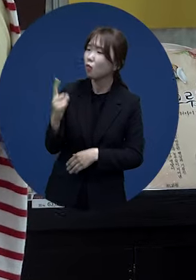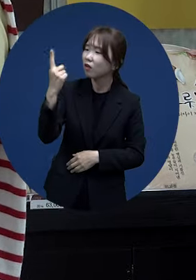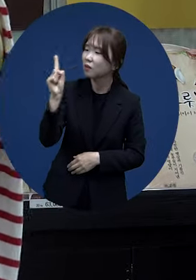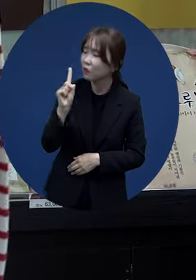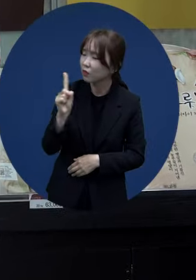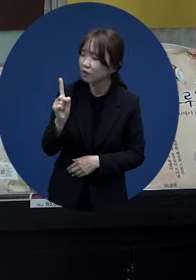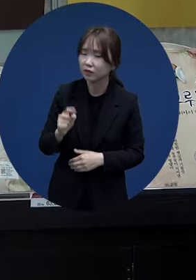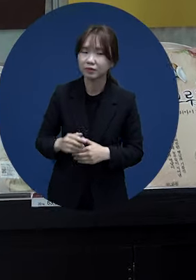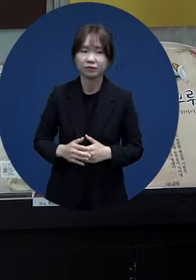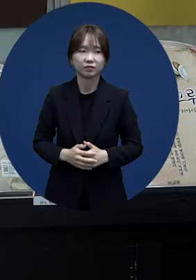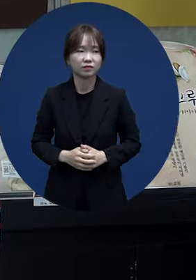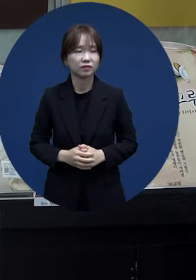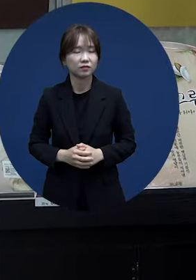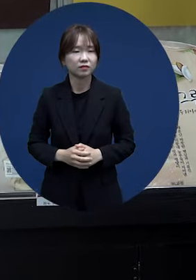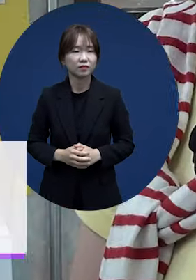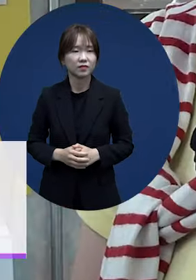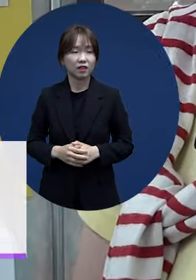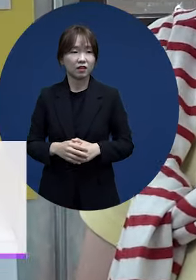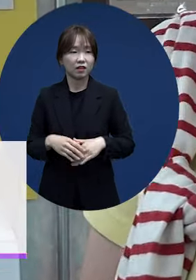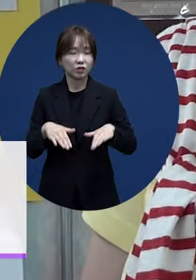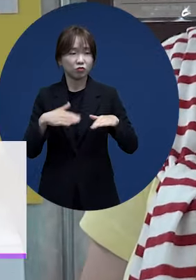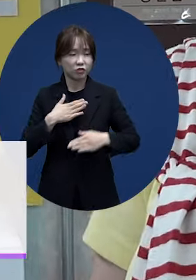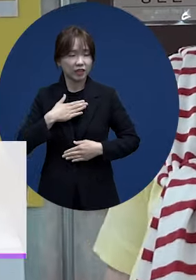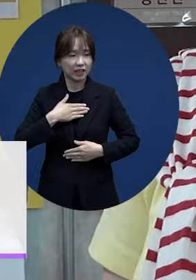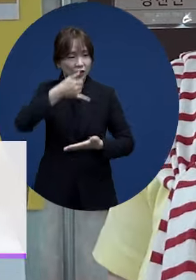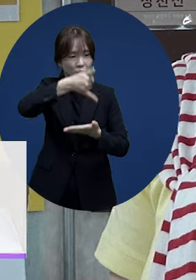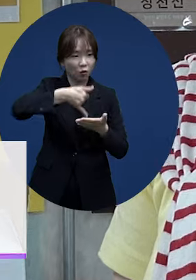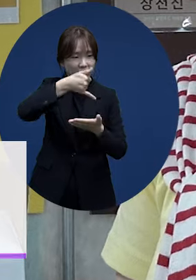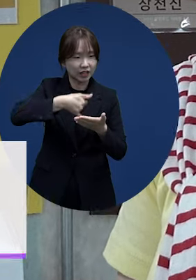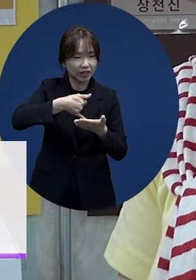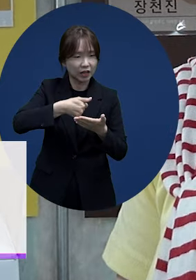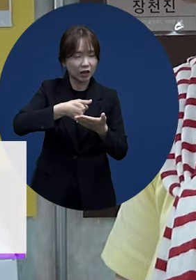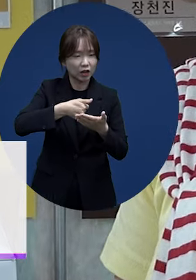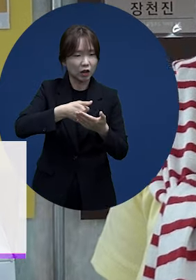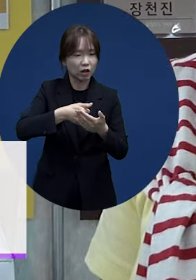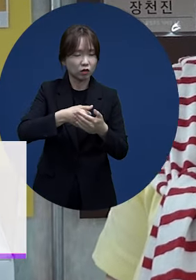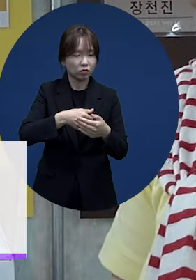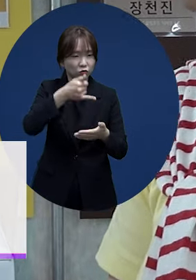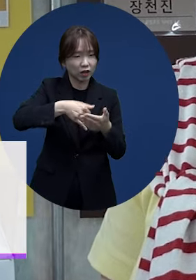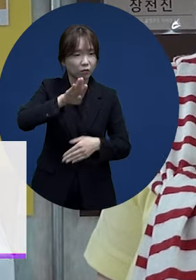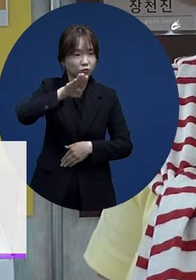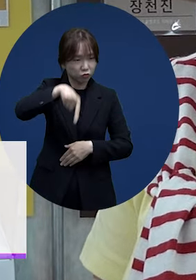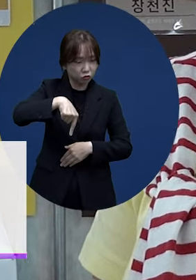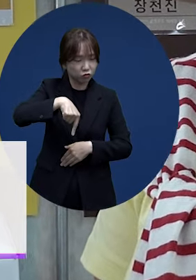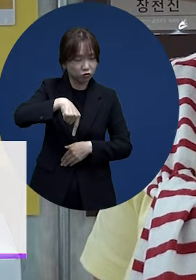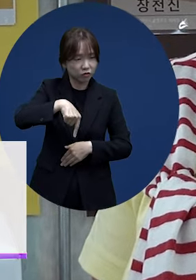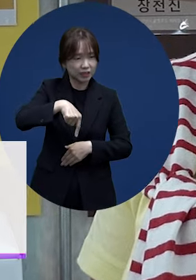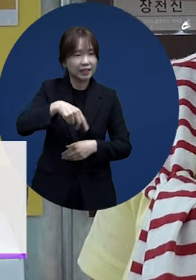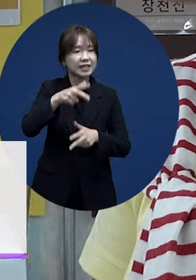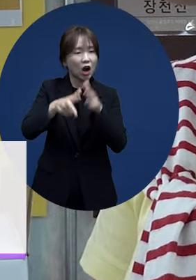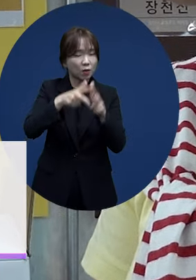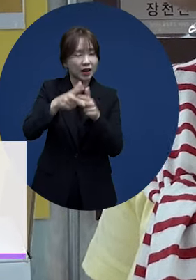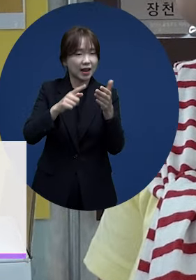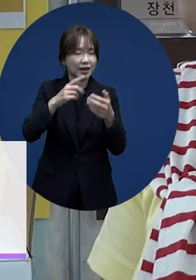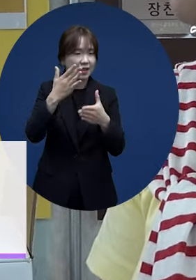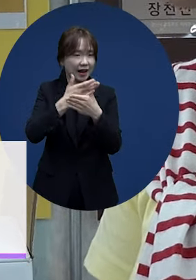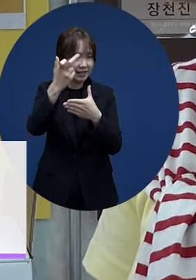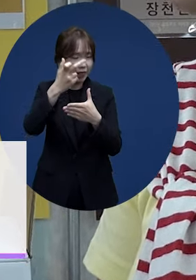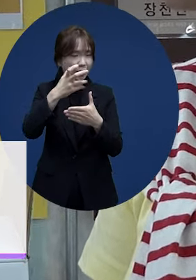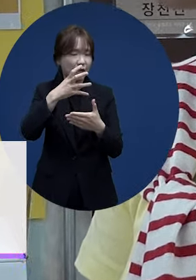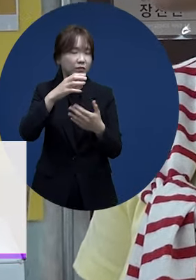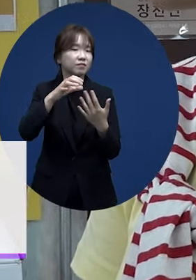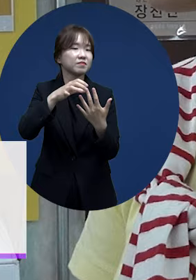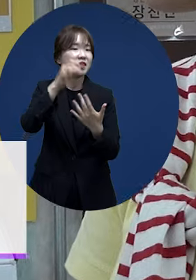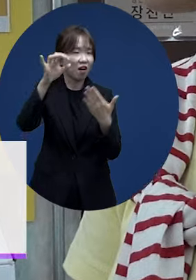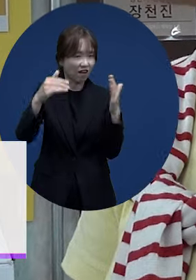오픈하게 된 이 계기가 어떤 게 있을까요? 예, 이게 저희 농림축산식품부 공모사업으로 저희 양산시가 공모에